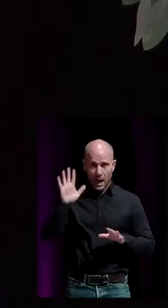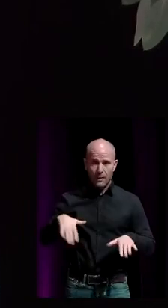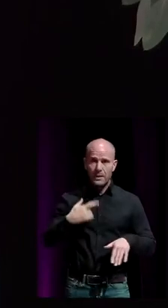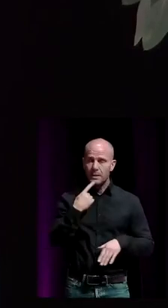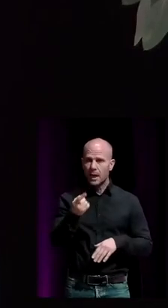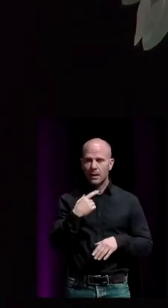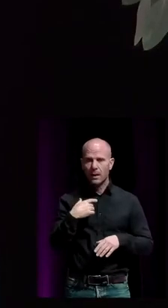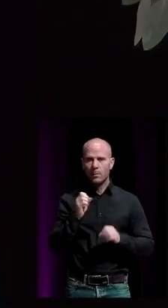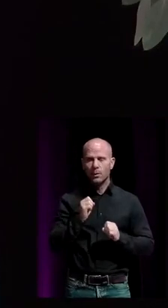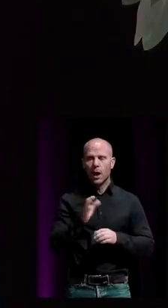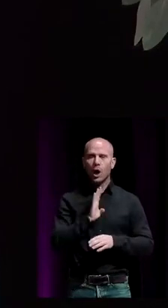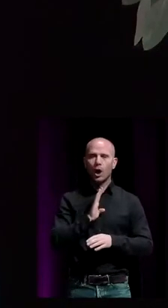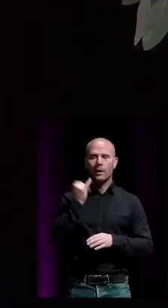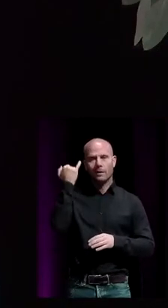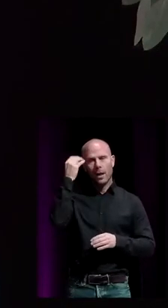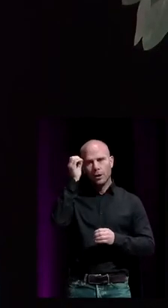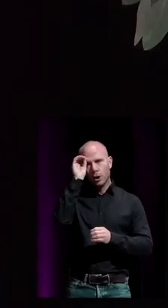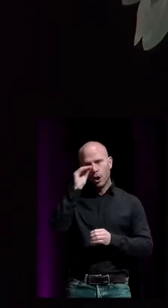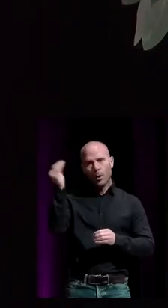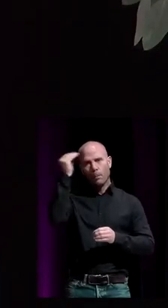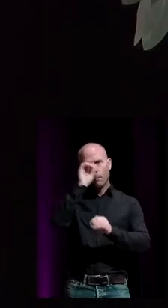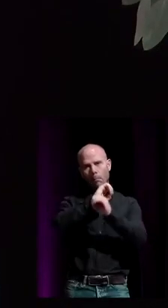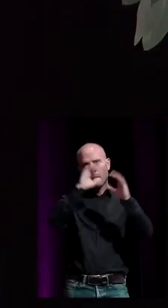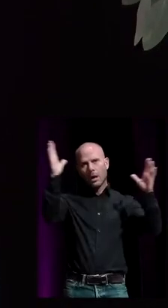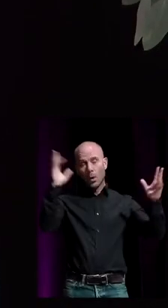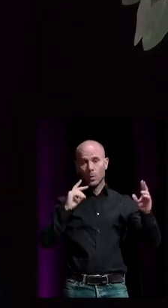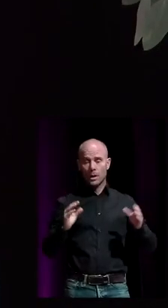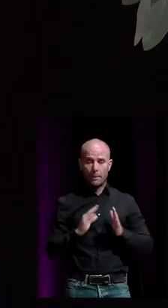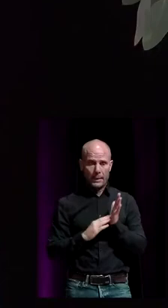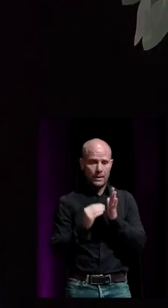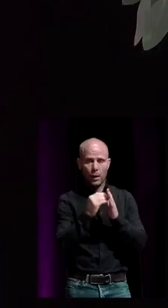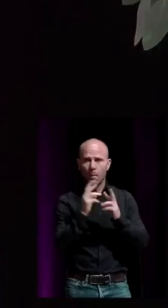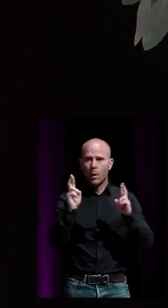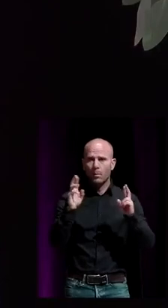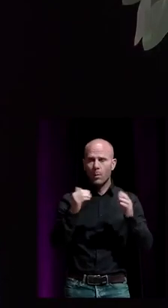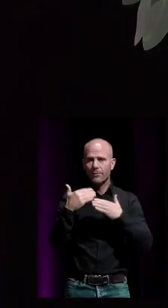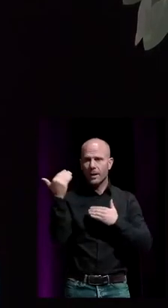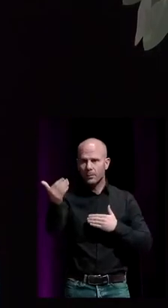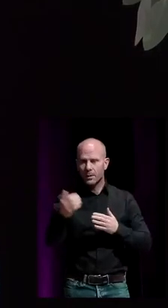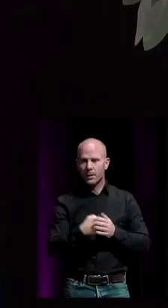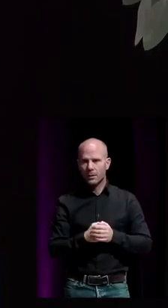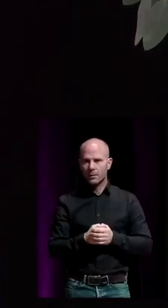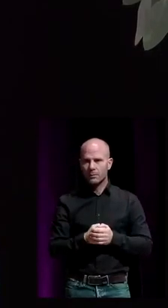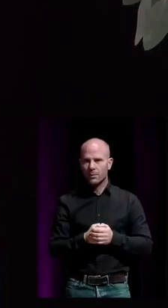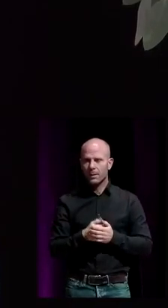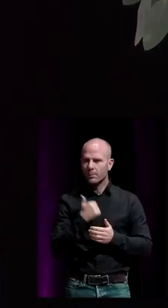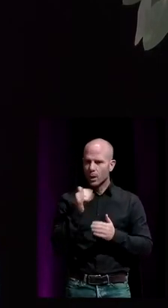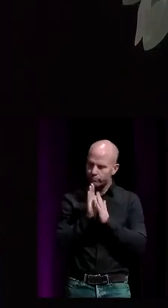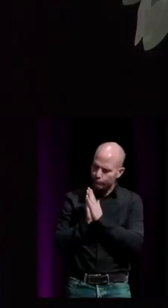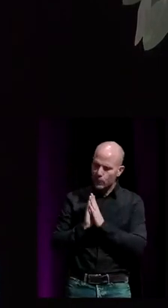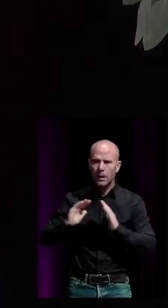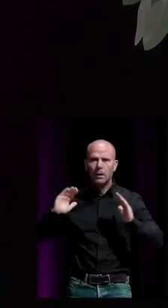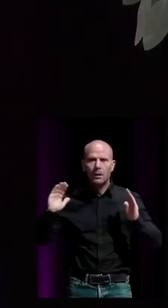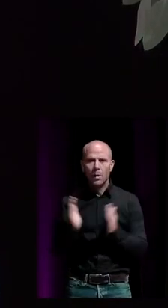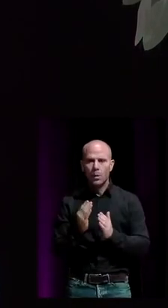få drömma och att få bidra till ett hopp om framtiden. Så väldigt, väldigt kort